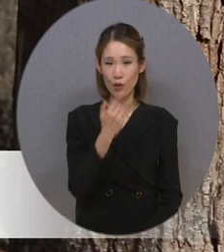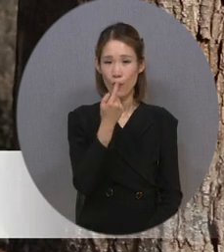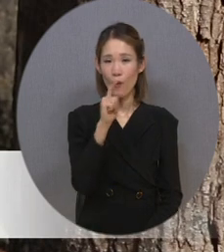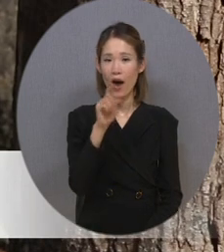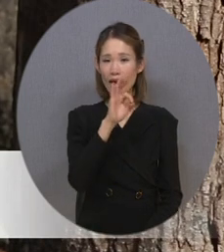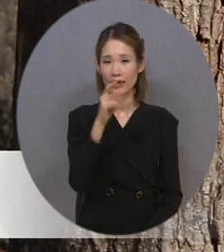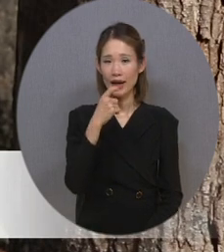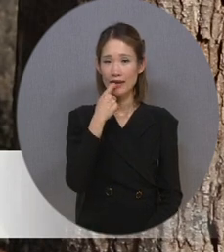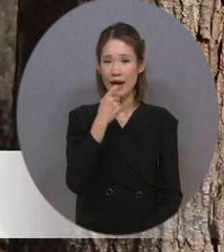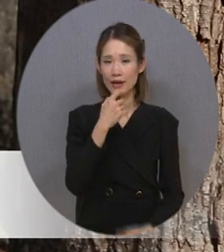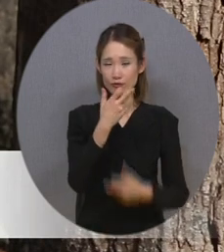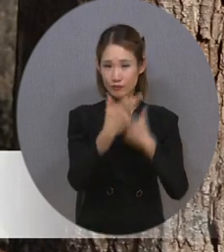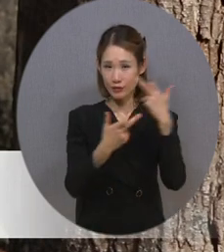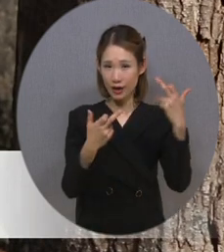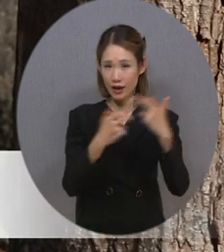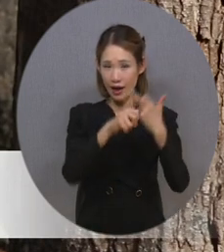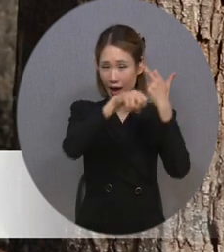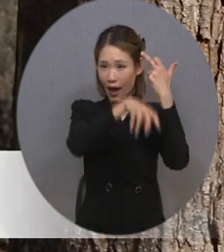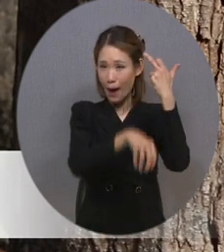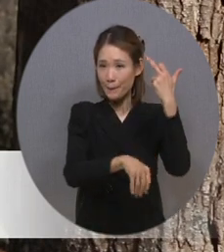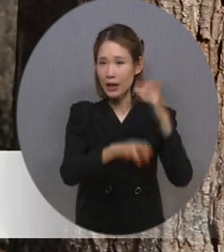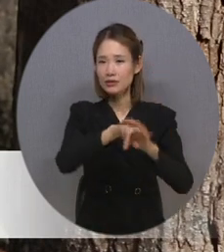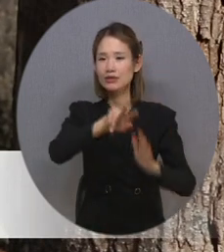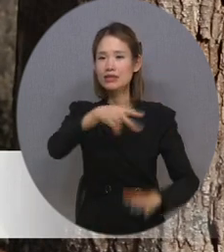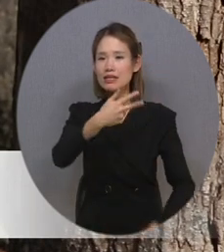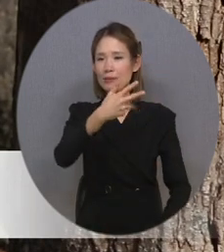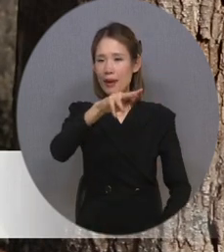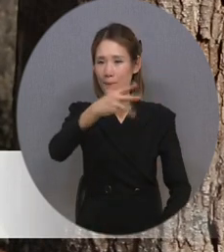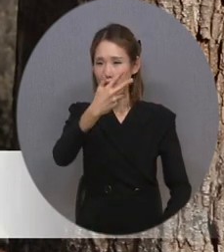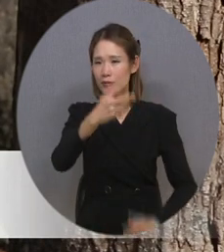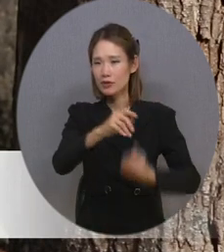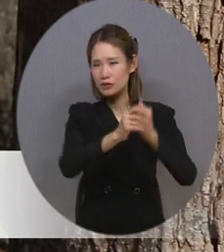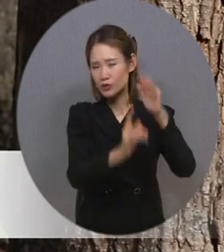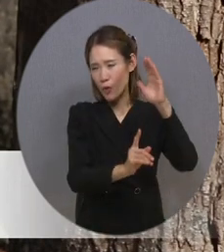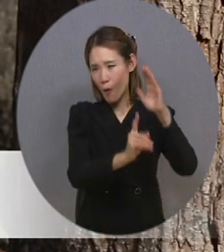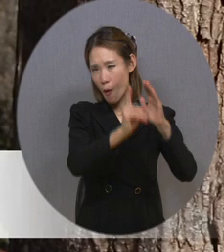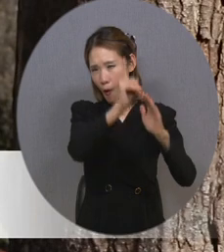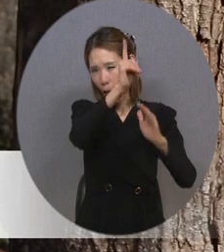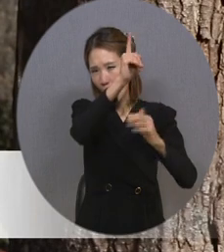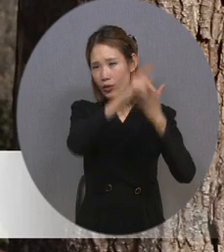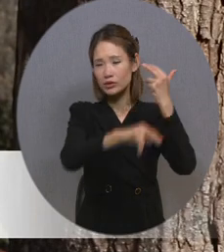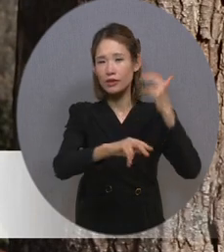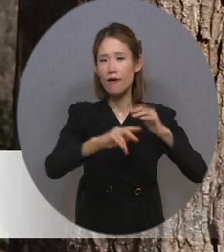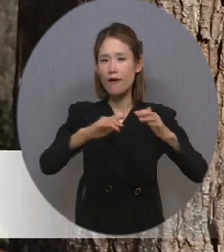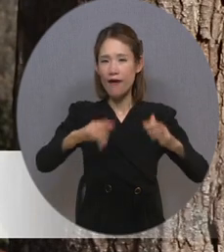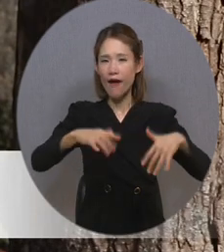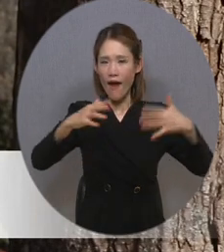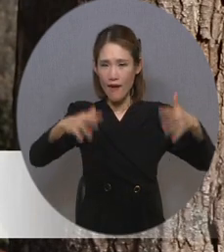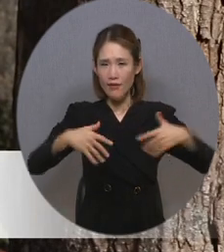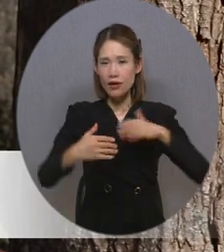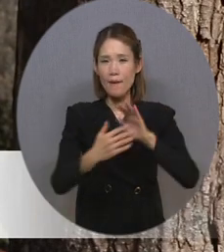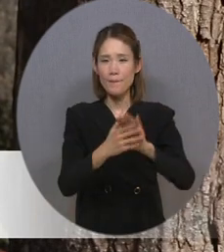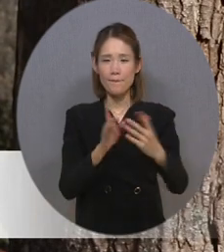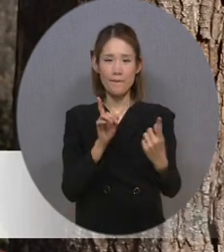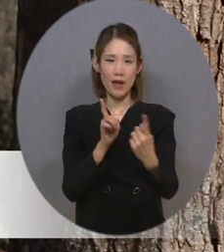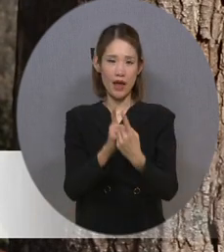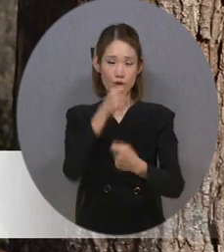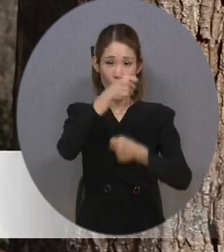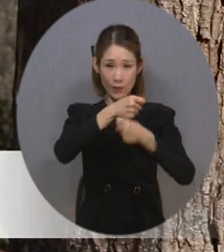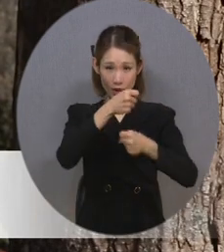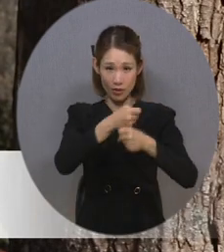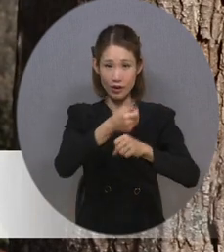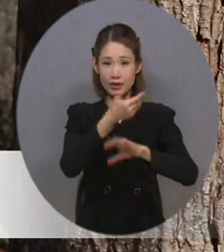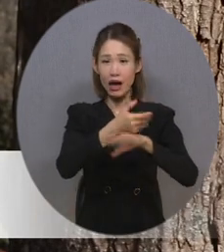백운산은 해발 700에서 800m 높은 고지에서 해풍을 맞고 생산되어 다른